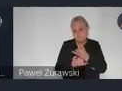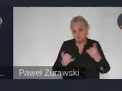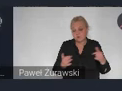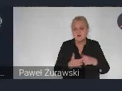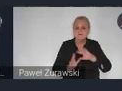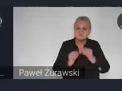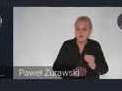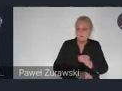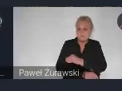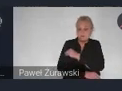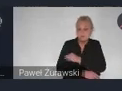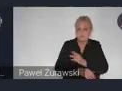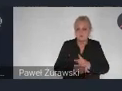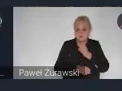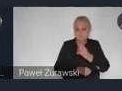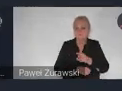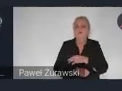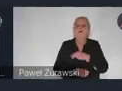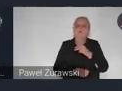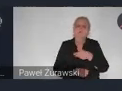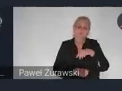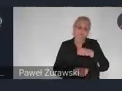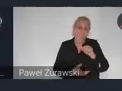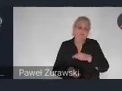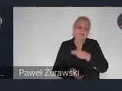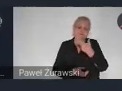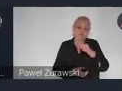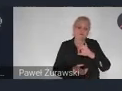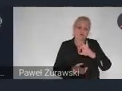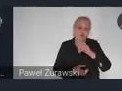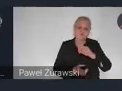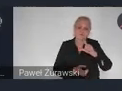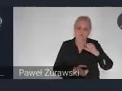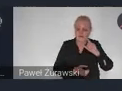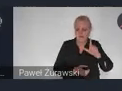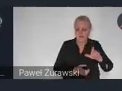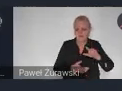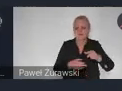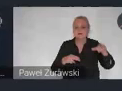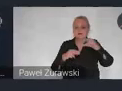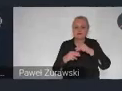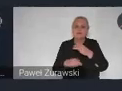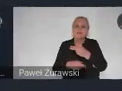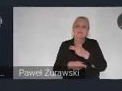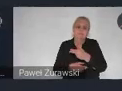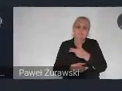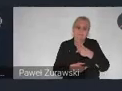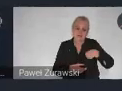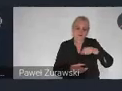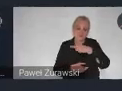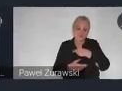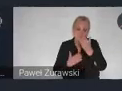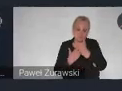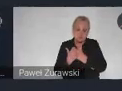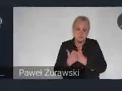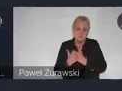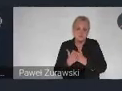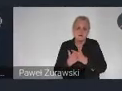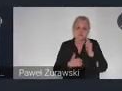Materiały są dostępne na stronie internetowej nie w.gov.pl w zakładce w zakładce nasze programy należy